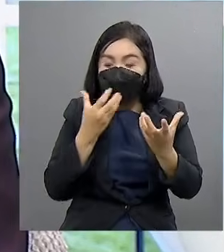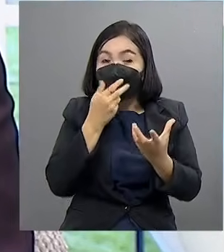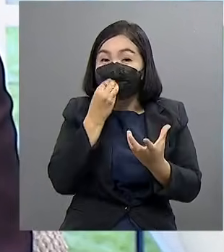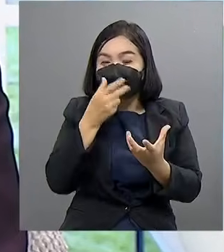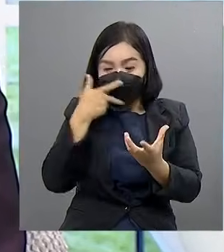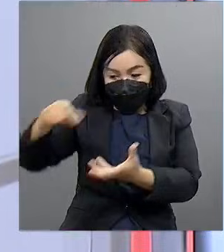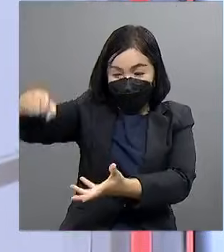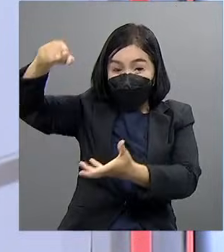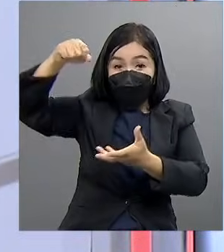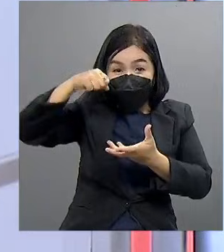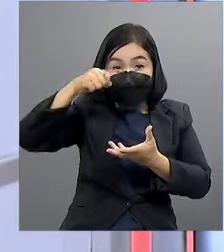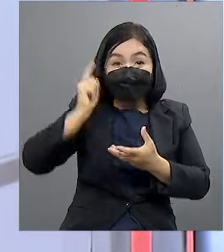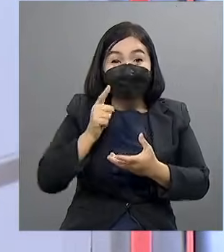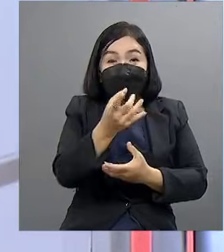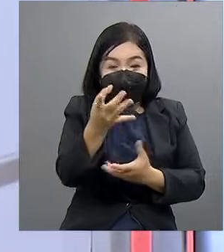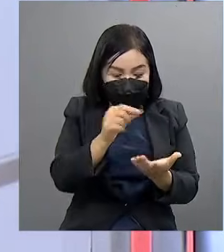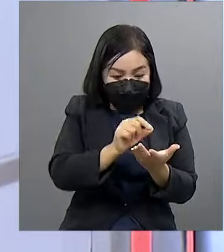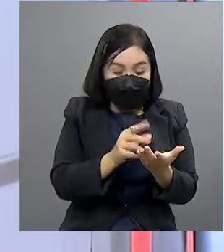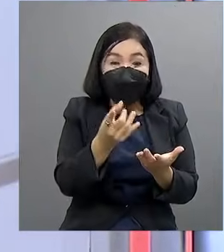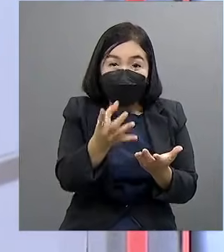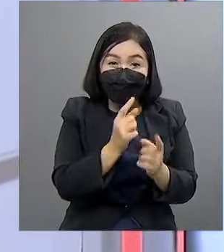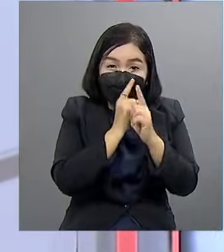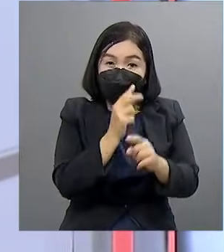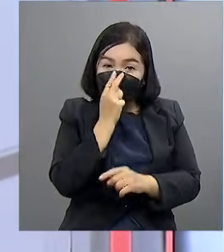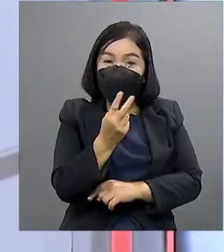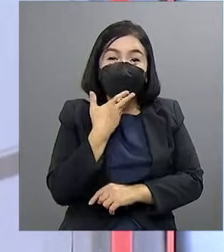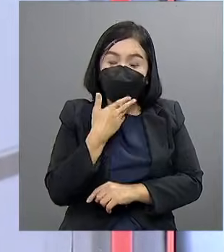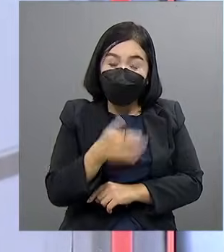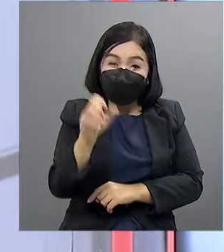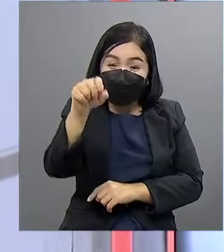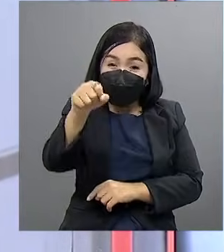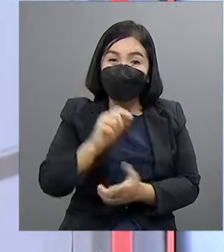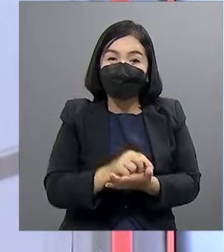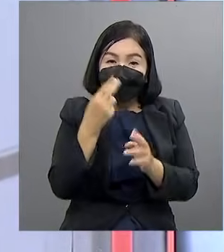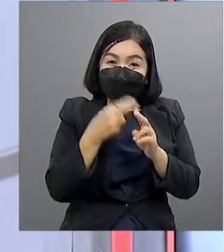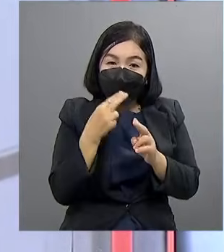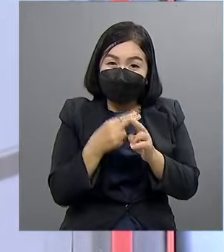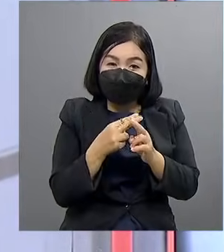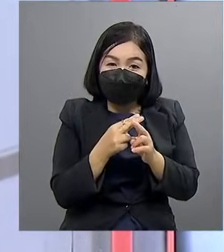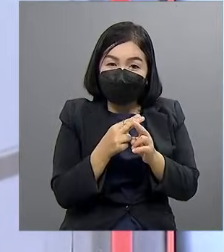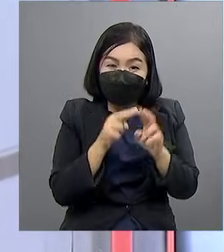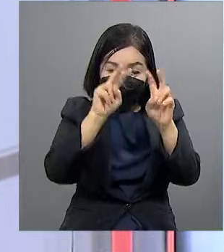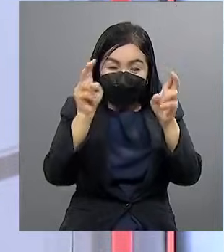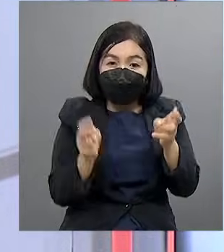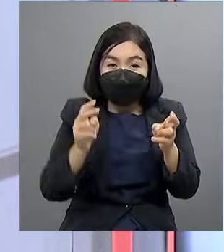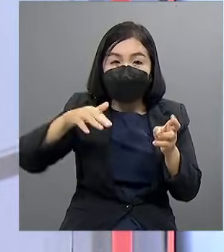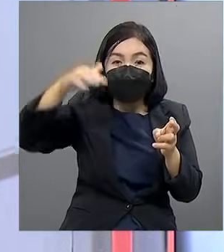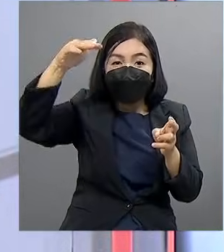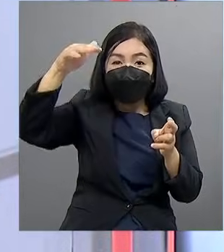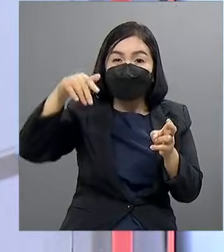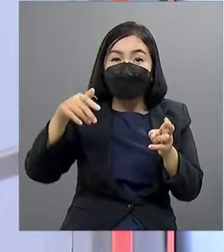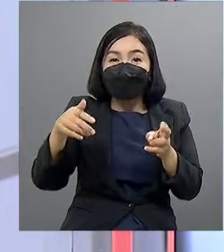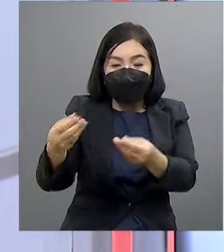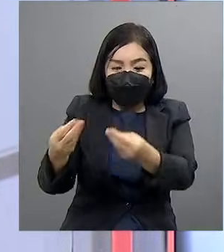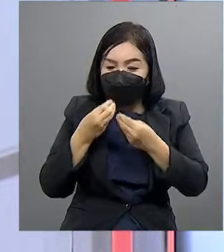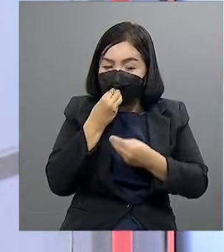ายว่ายังไงบ้างพี่ตอบ จริงๆก็เป็น FC ของพวกเรานั่นแหละแต่ว่าน่าจะเขียนชื่อในนามไงเขาเขียนพี่คนโตอะไรอย่างงี้มั้ยส่งของมาให้กินตลอดเล